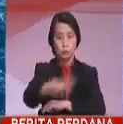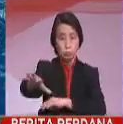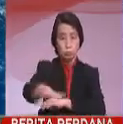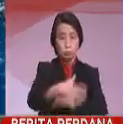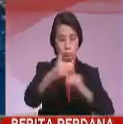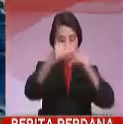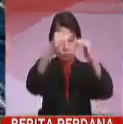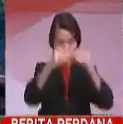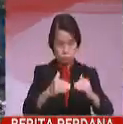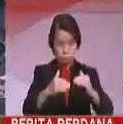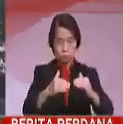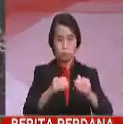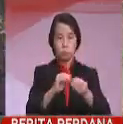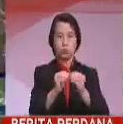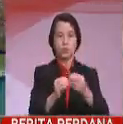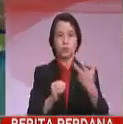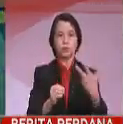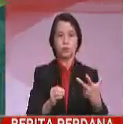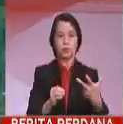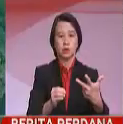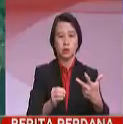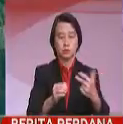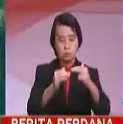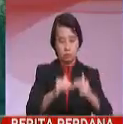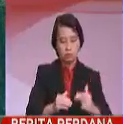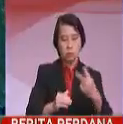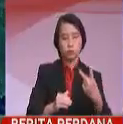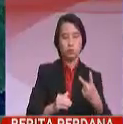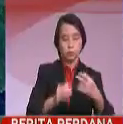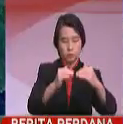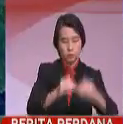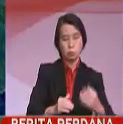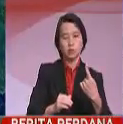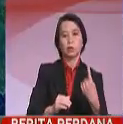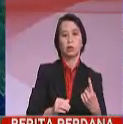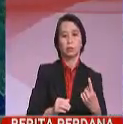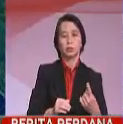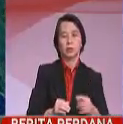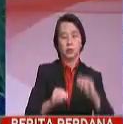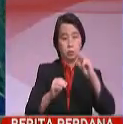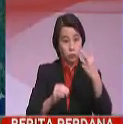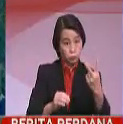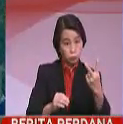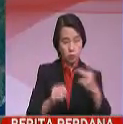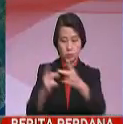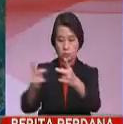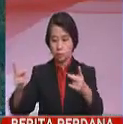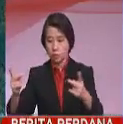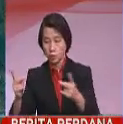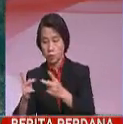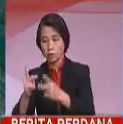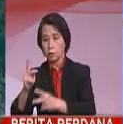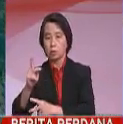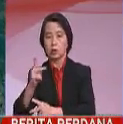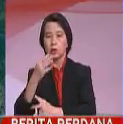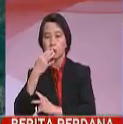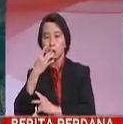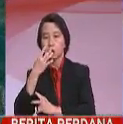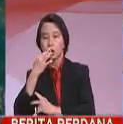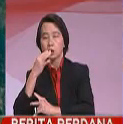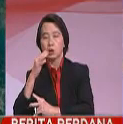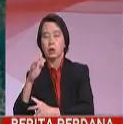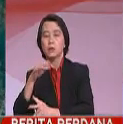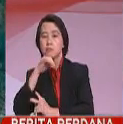menurun taraf amaran kategori ketiga kepada kategori kedua dan juga pertama, yang mana kategori kedua melibatkan kawasan Perak, Kondor dan juga Reef